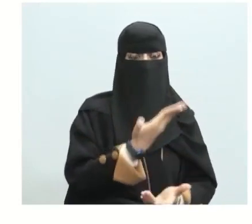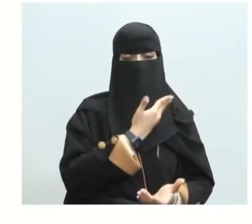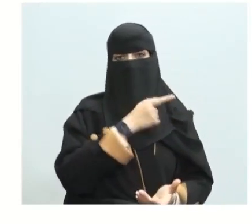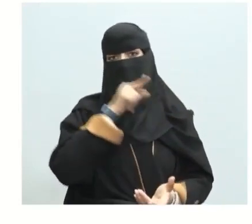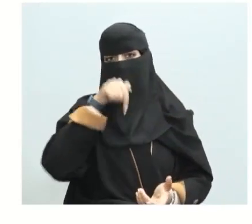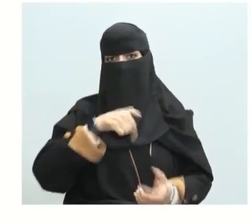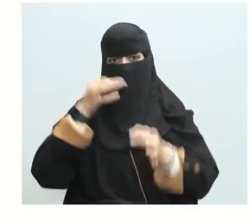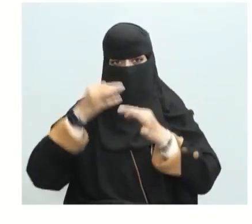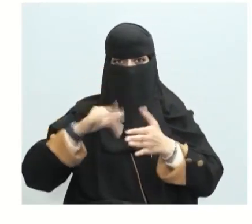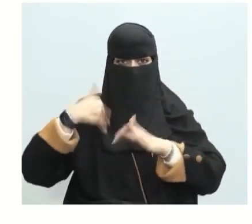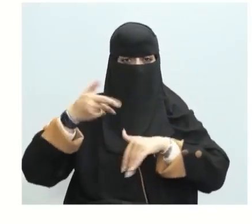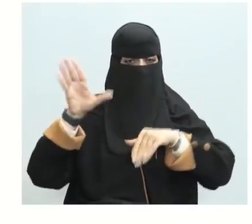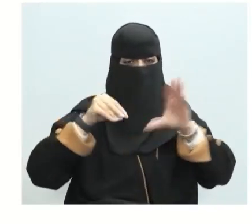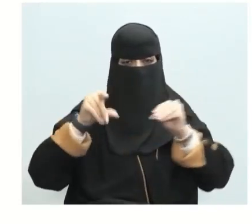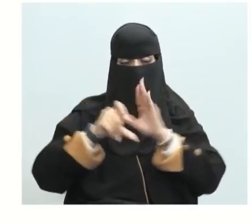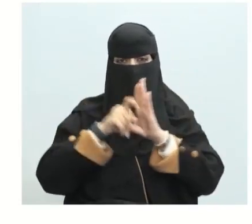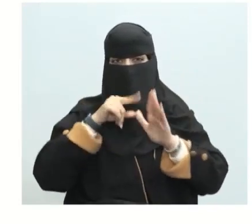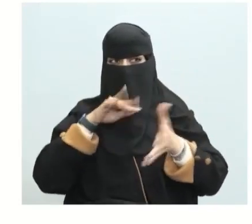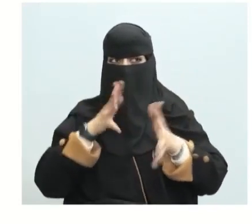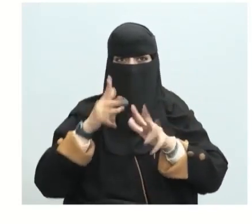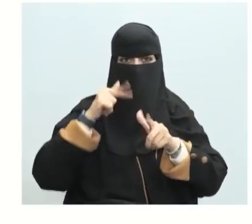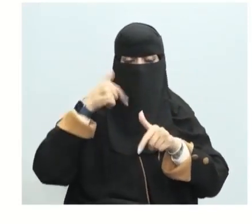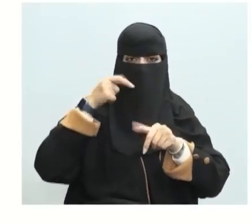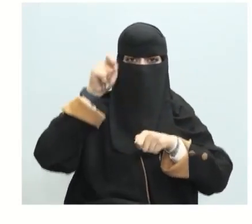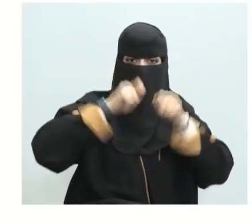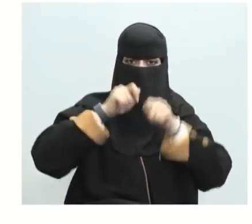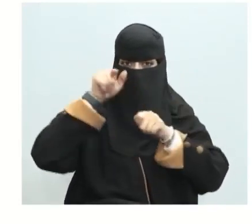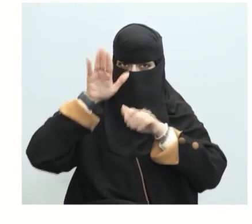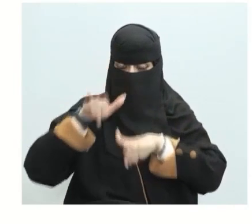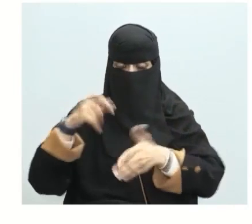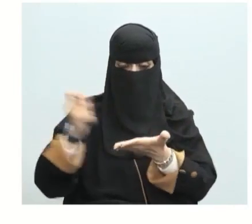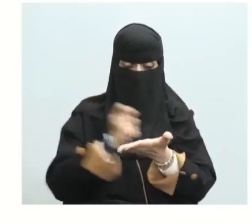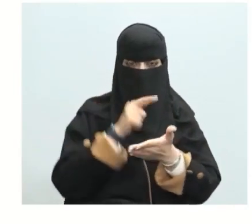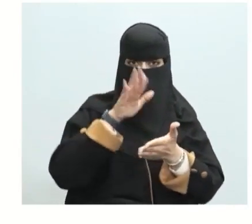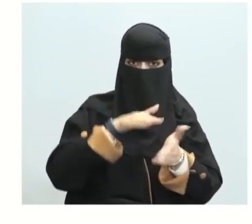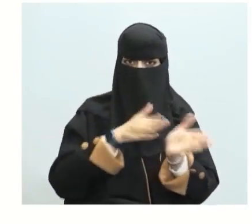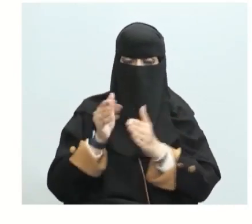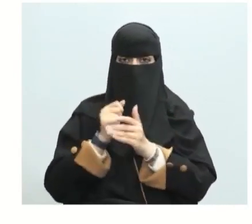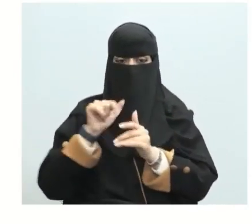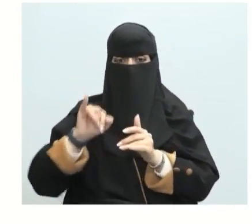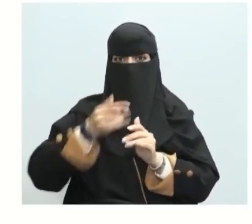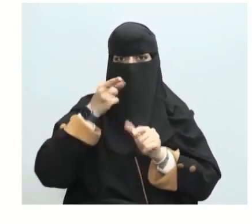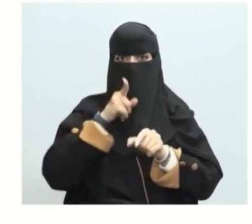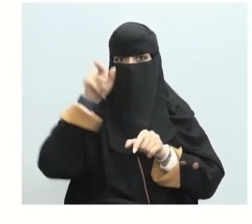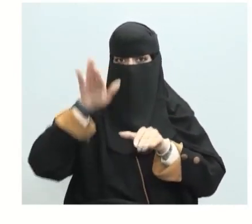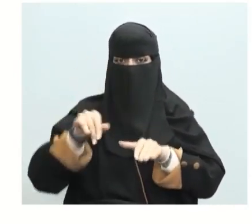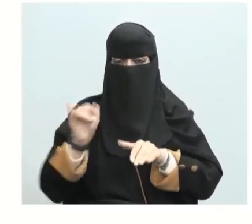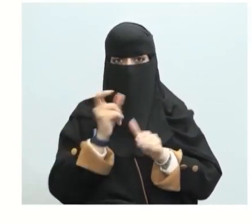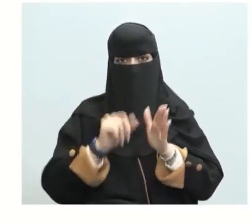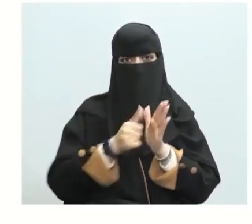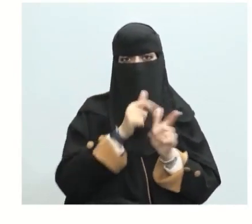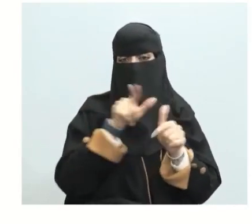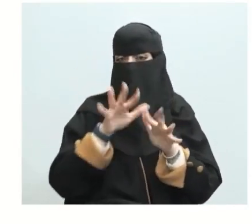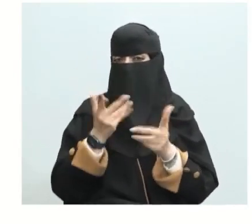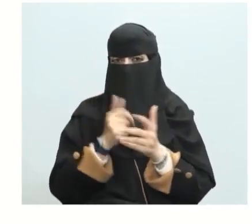الذي ستاتي به القصص والتشبيهات والحجج والتي ساستخدم في كتابتي ايضا ما لدي من جديد في الموضوع